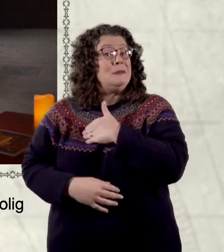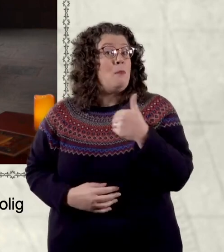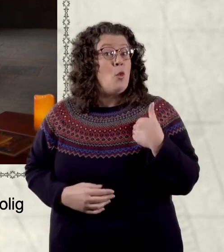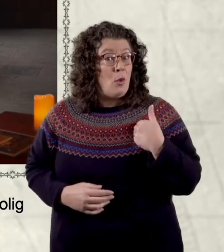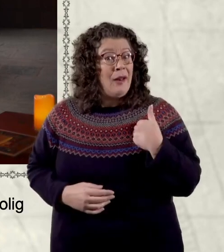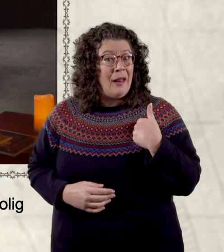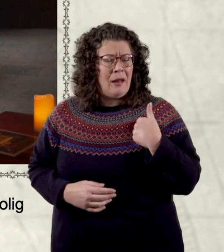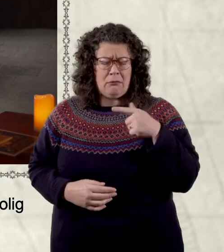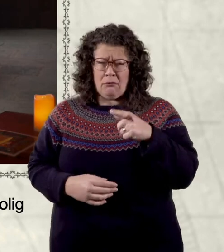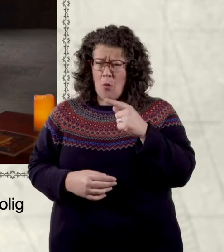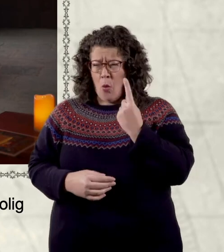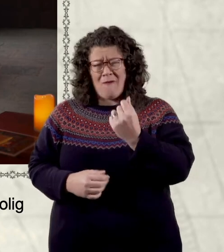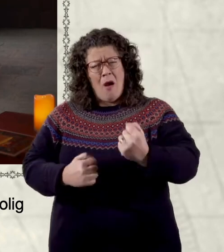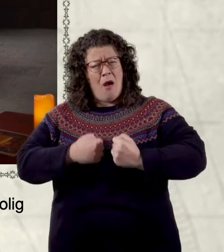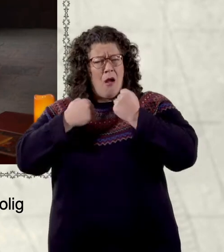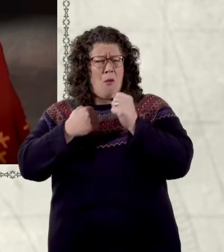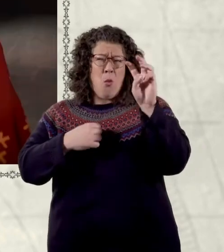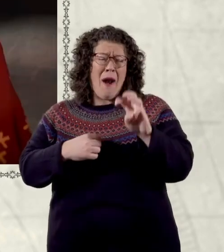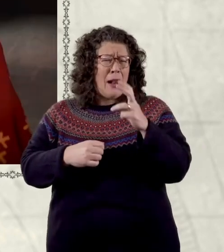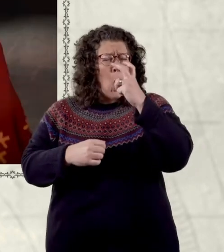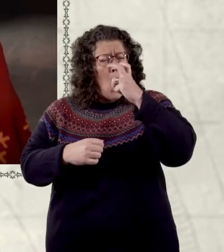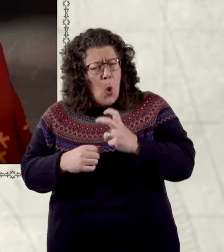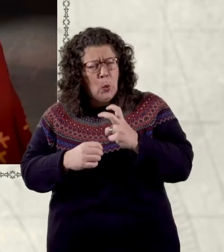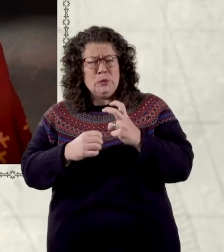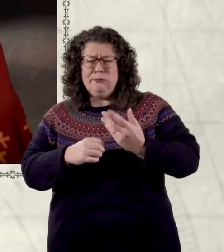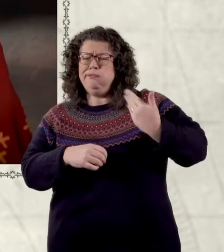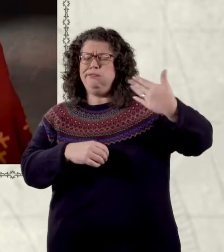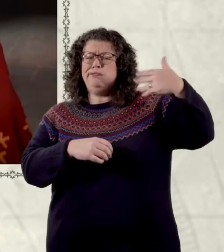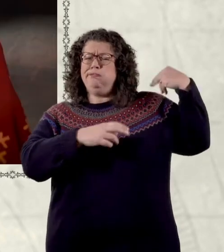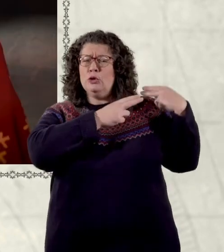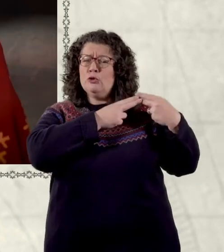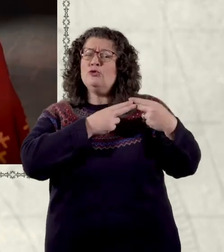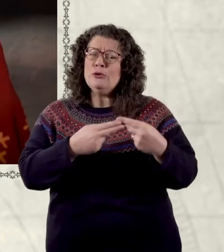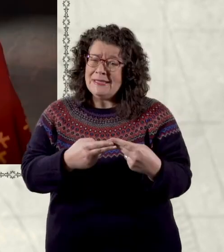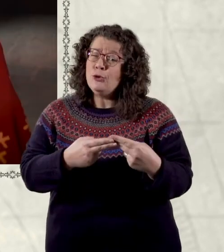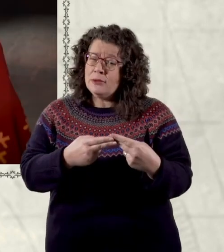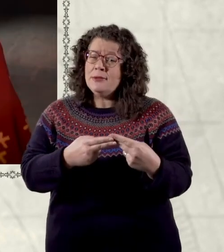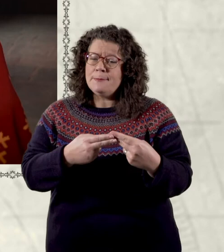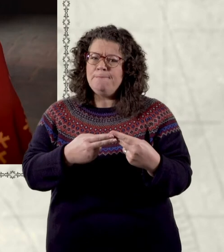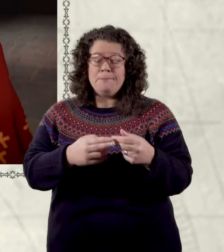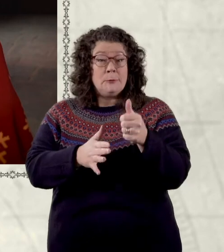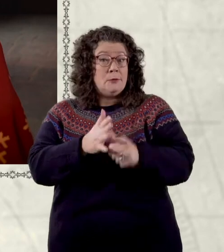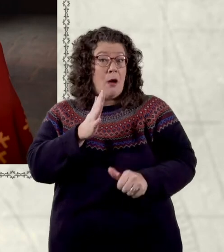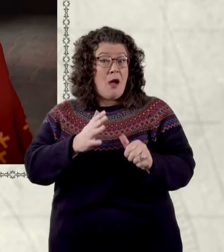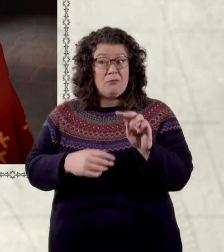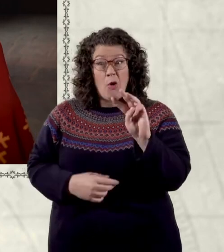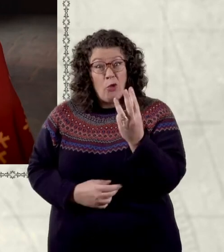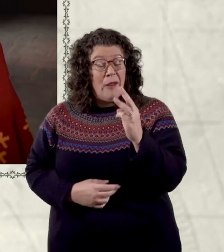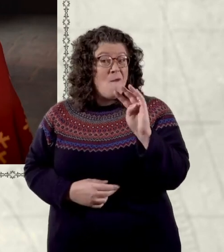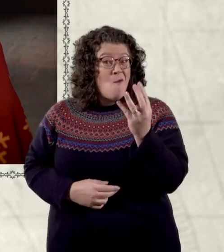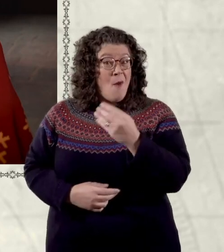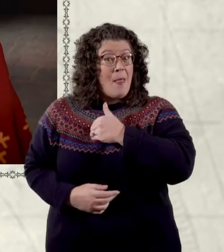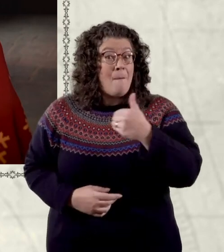traddodiadau Nadolig hynaf ni. Bydden nhw'n dechrau am 3 neu 4 gloch y bore, a bydde pobl yn dod â cynhwyllau